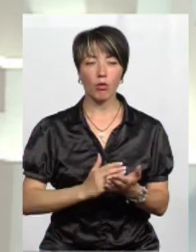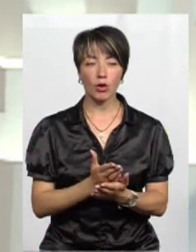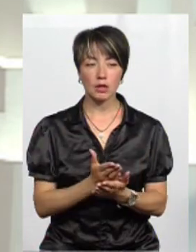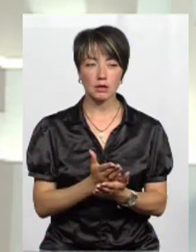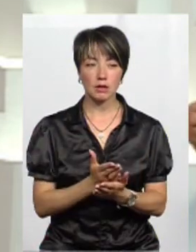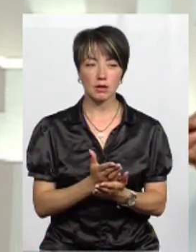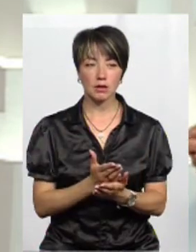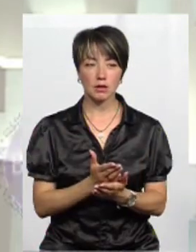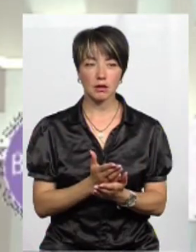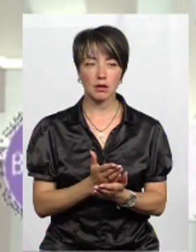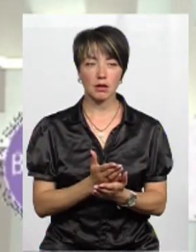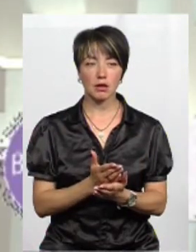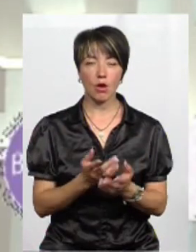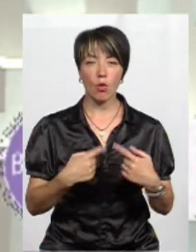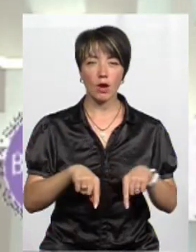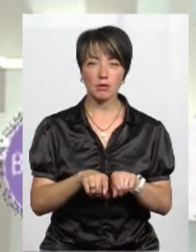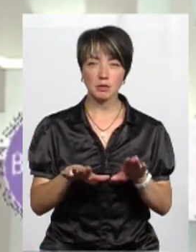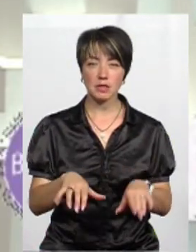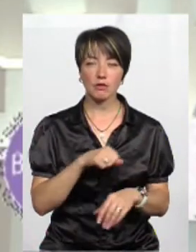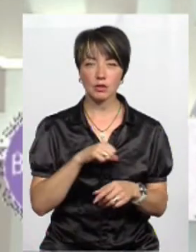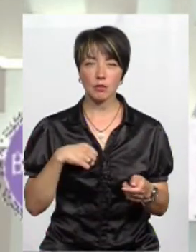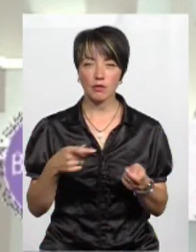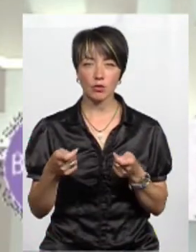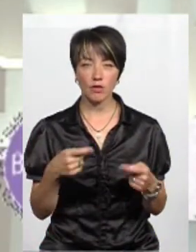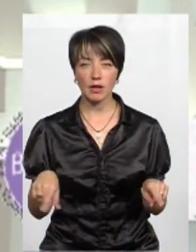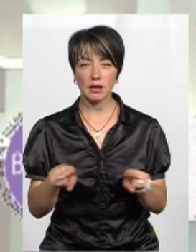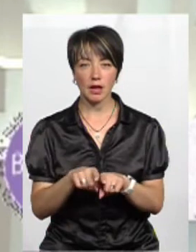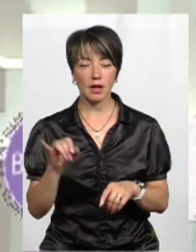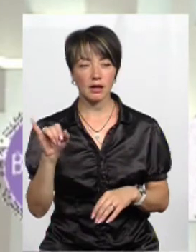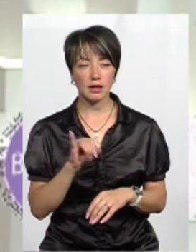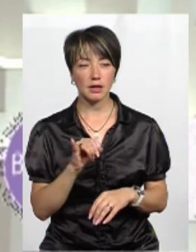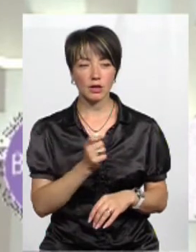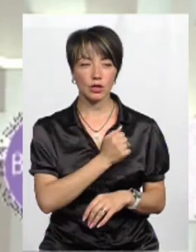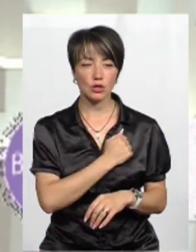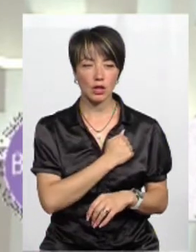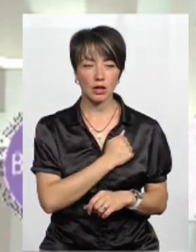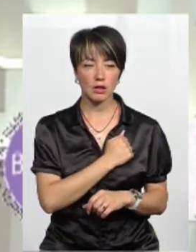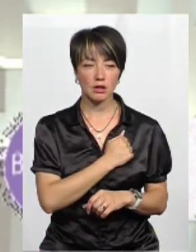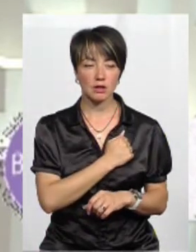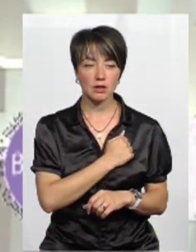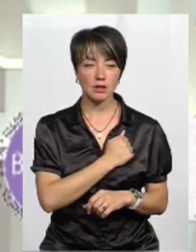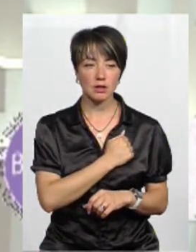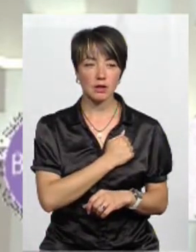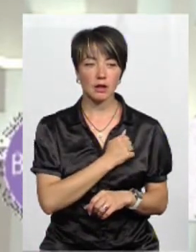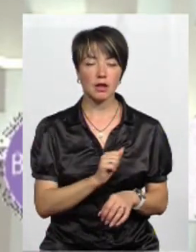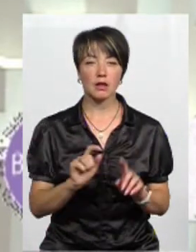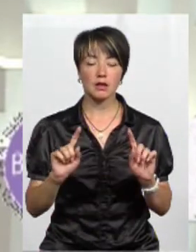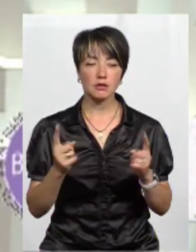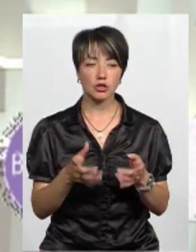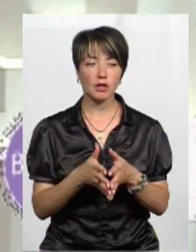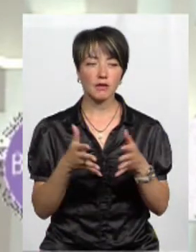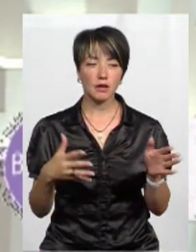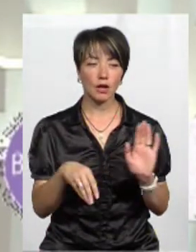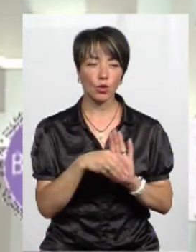політика як органів місцевого самоврядування, так і, на жаль, надзвичайно велика